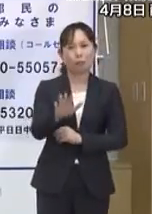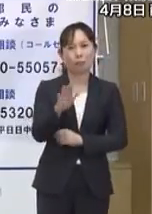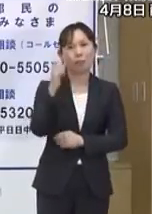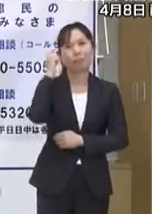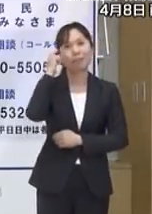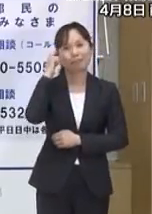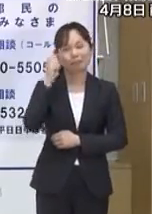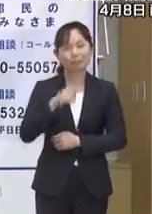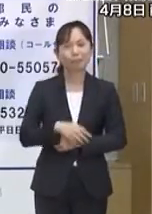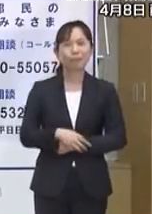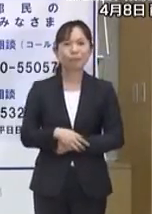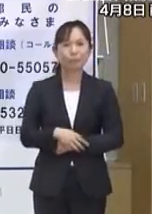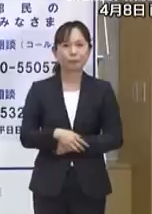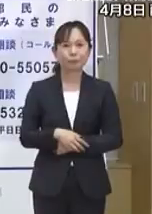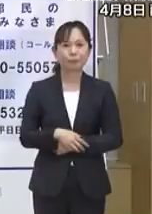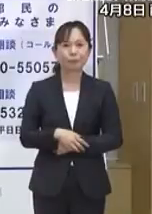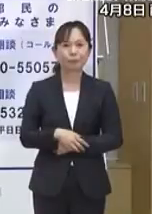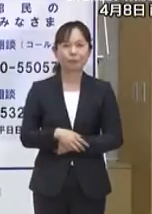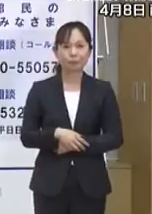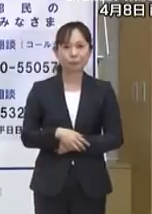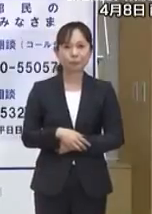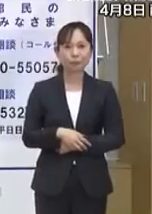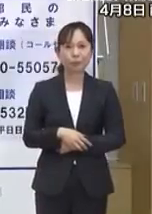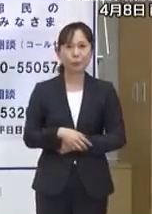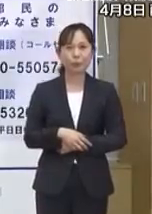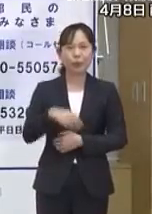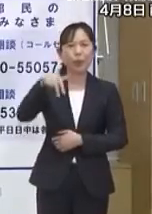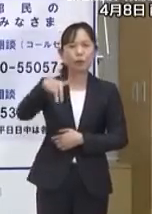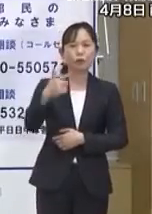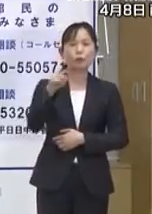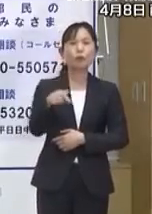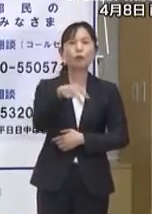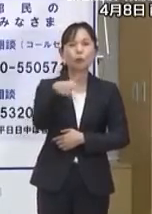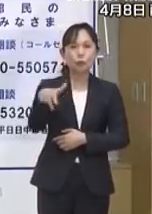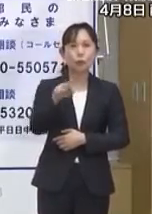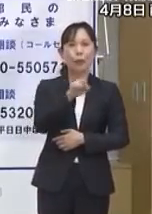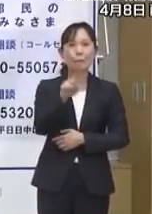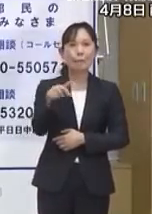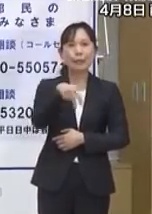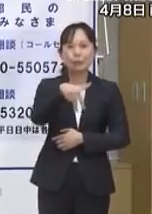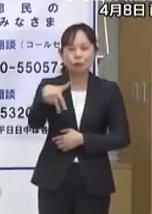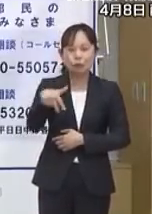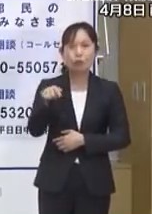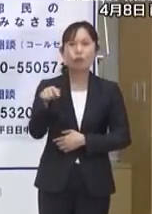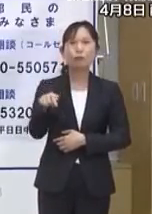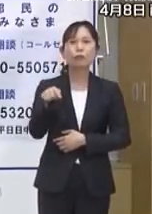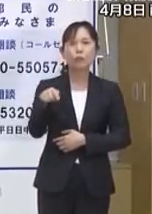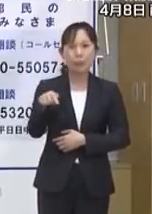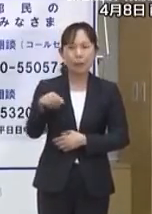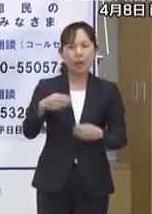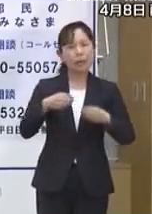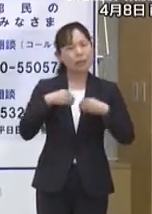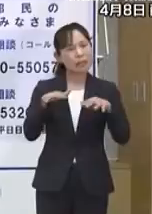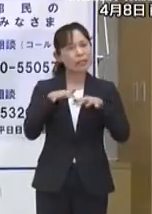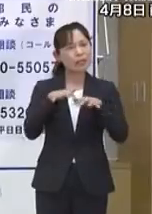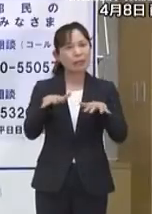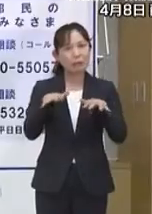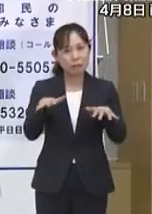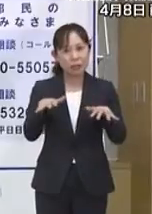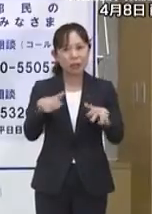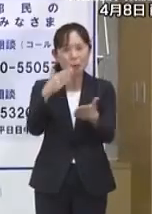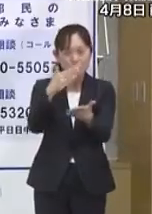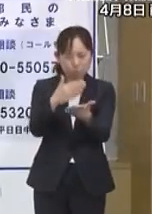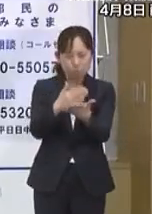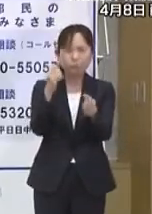いうことでありますただしスムーズぎずにつきましてはこの感染拡大を抑制するため2ですね